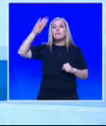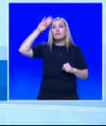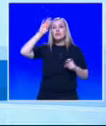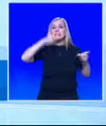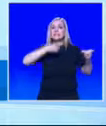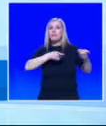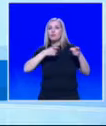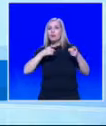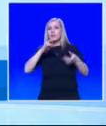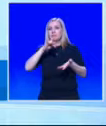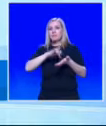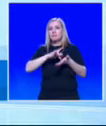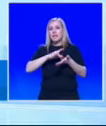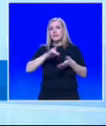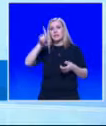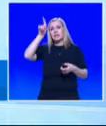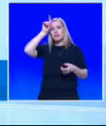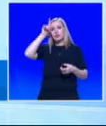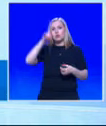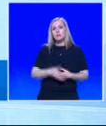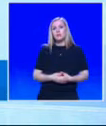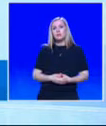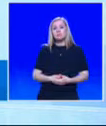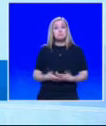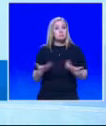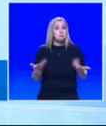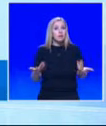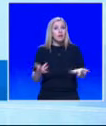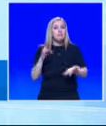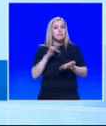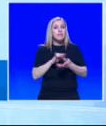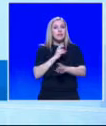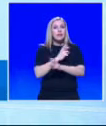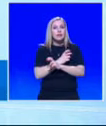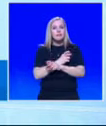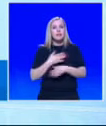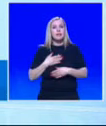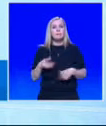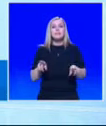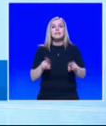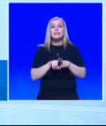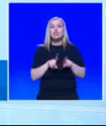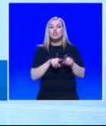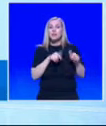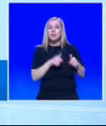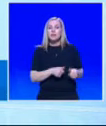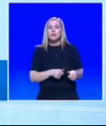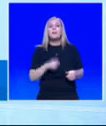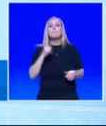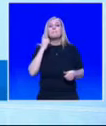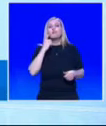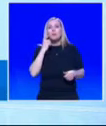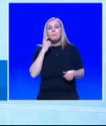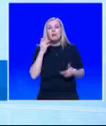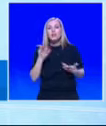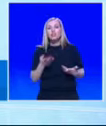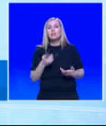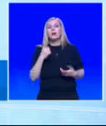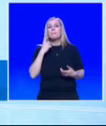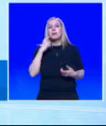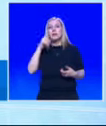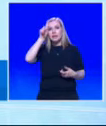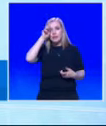София? Ами, в центъра на Виена има същия памет. В Будапеща, в Братислава, в